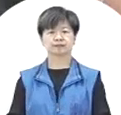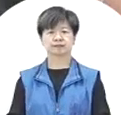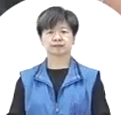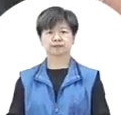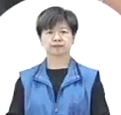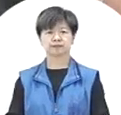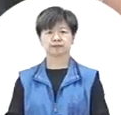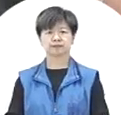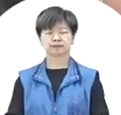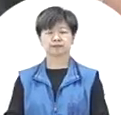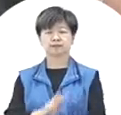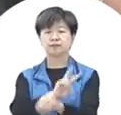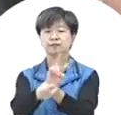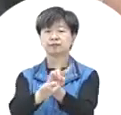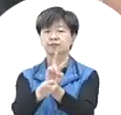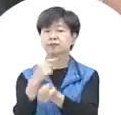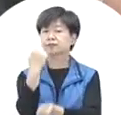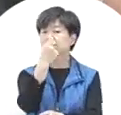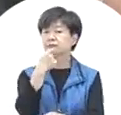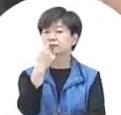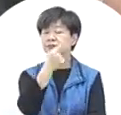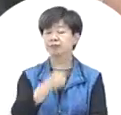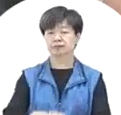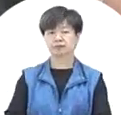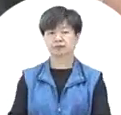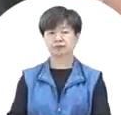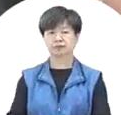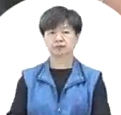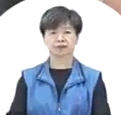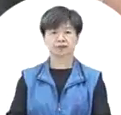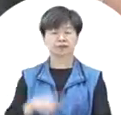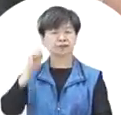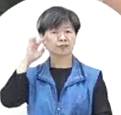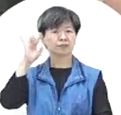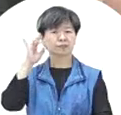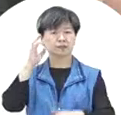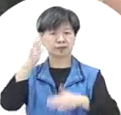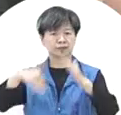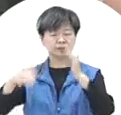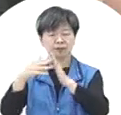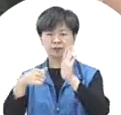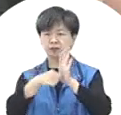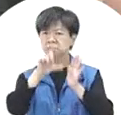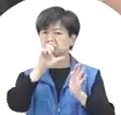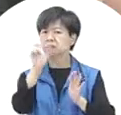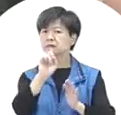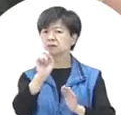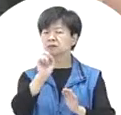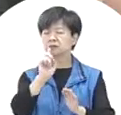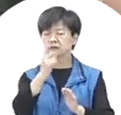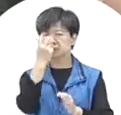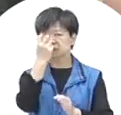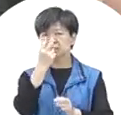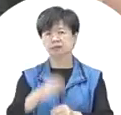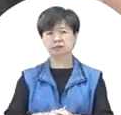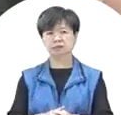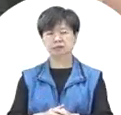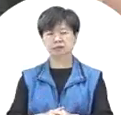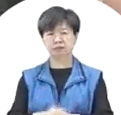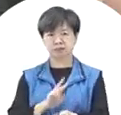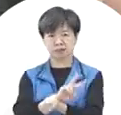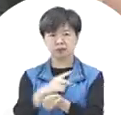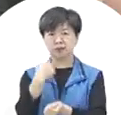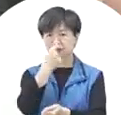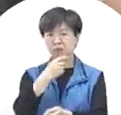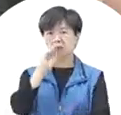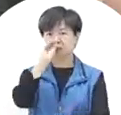那个林口哈的那个启智学校，我看一下，那名称叫做 哈林口特教学校。 哎，对，